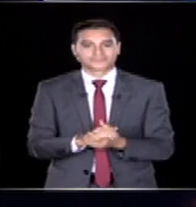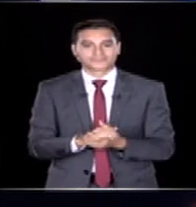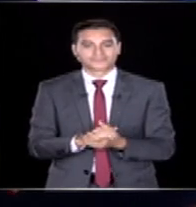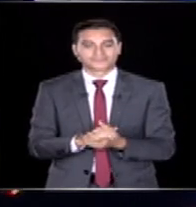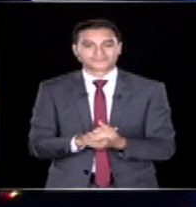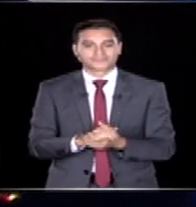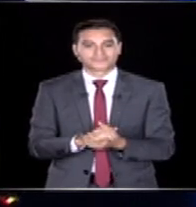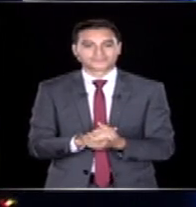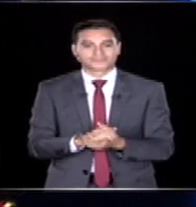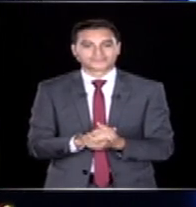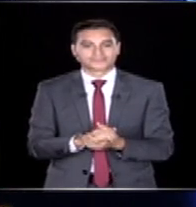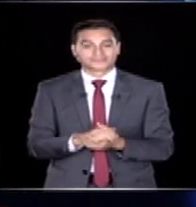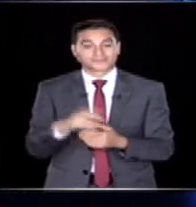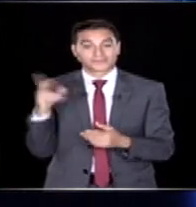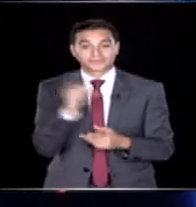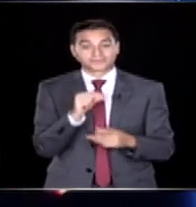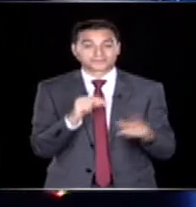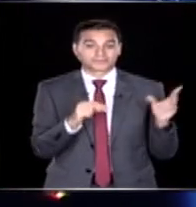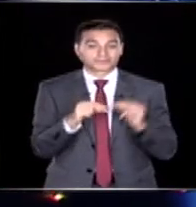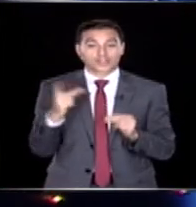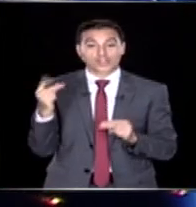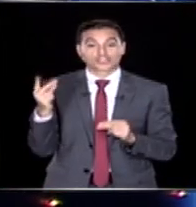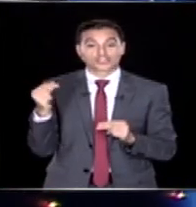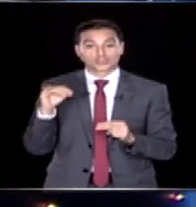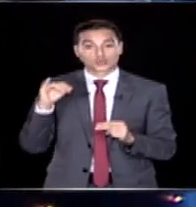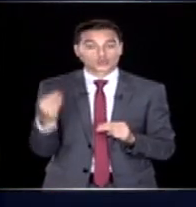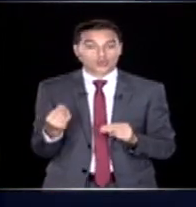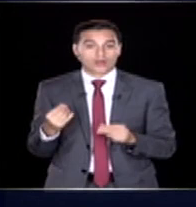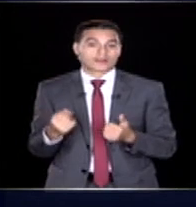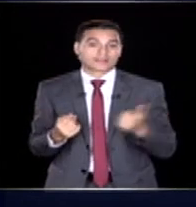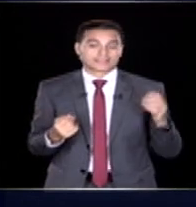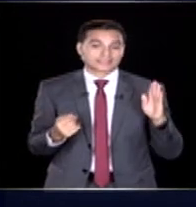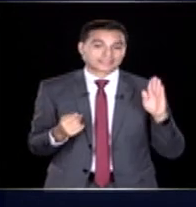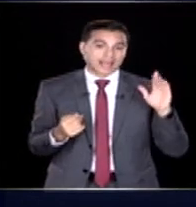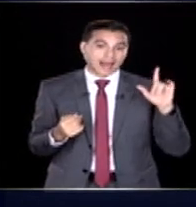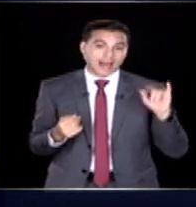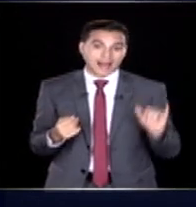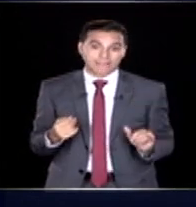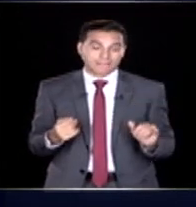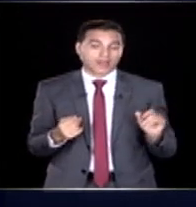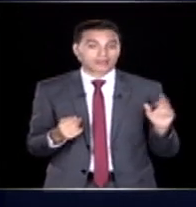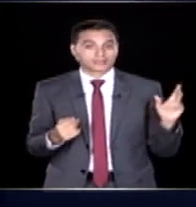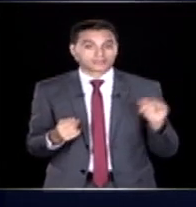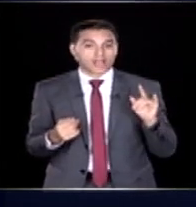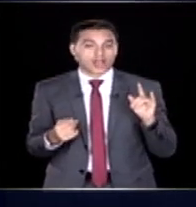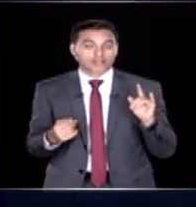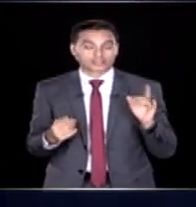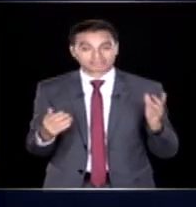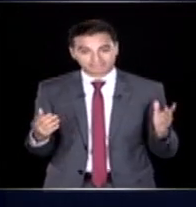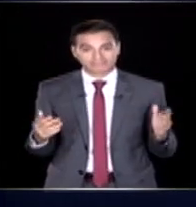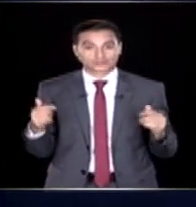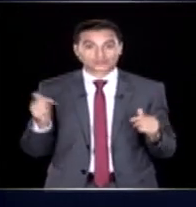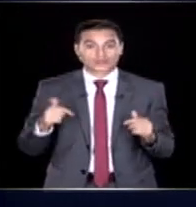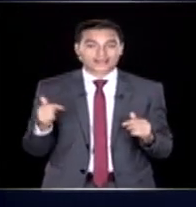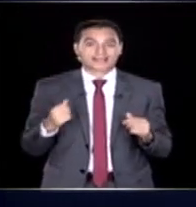اتفضلوا. محمد احرز 20 نقطه بالجوكر وسلمى احرزت 10 نقاط. النتيجه